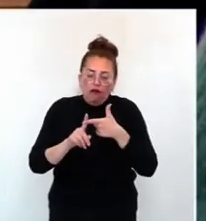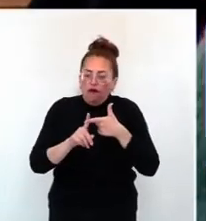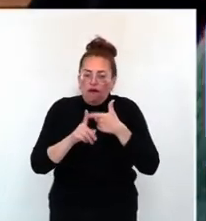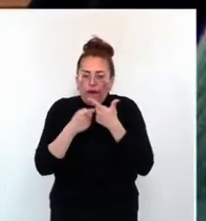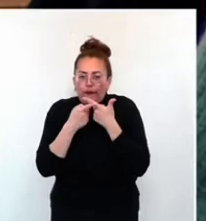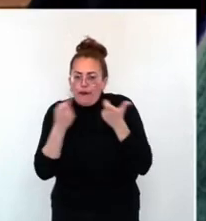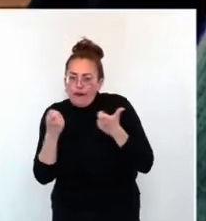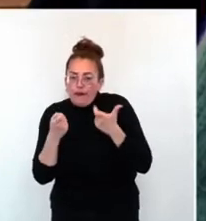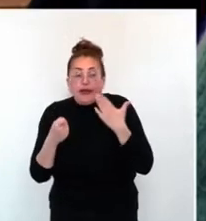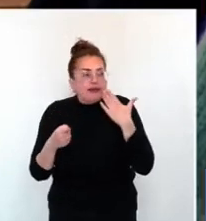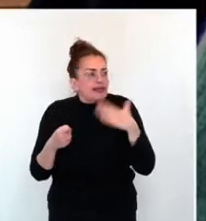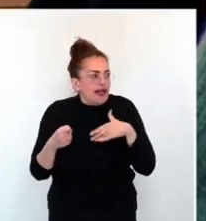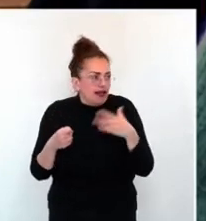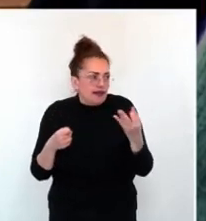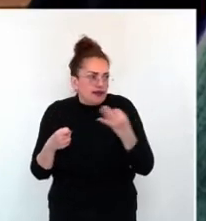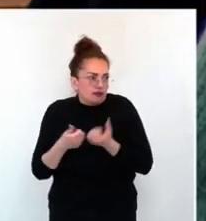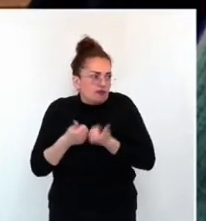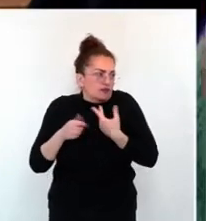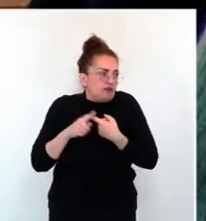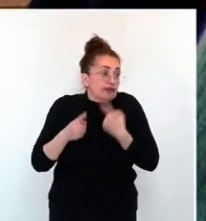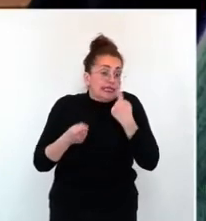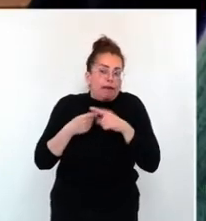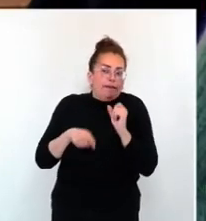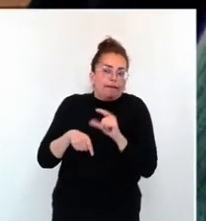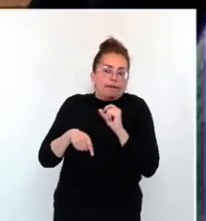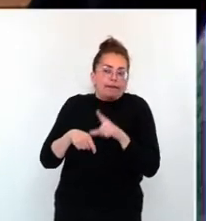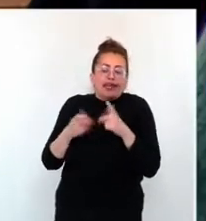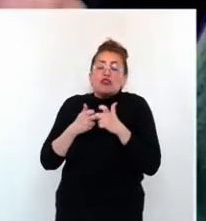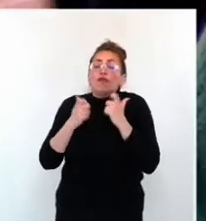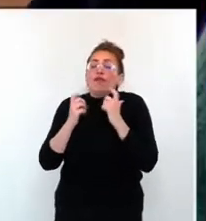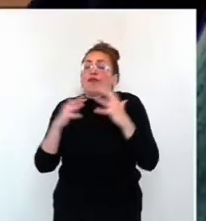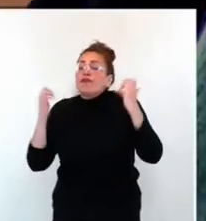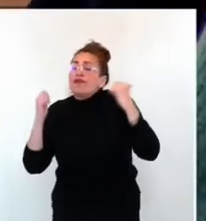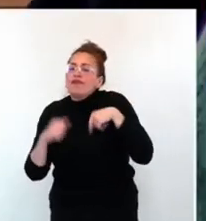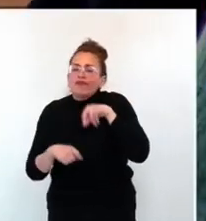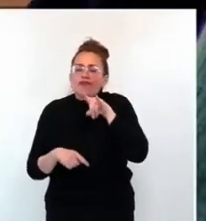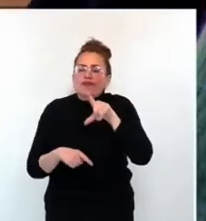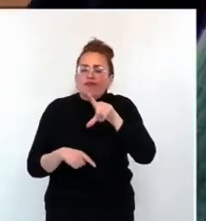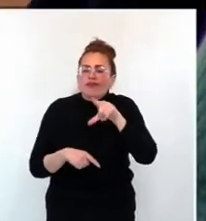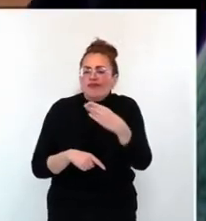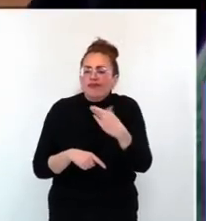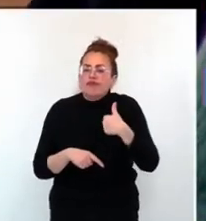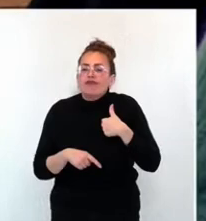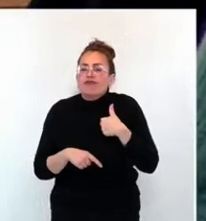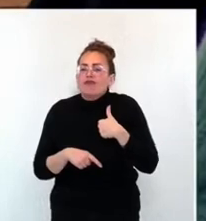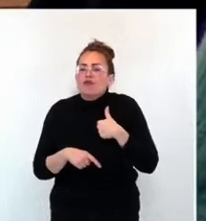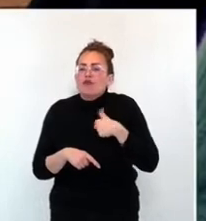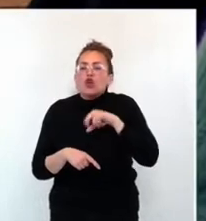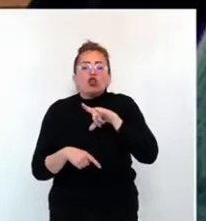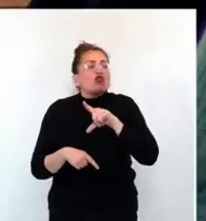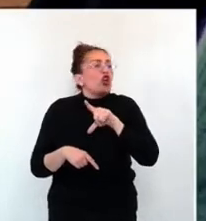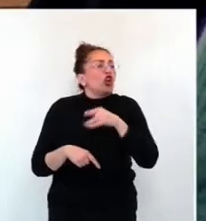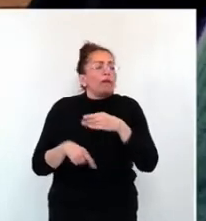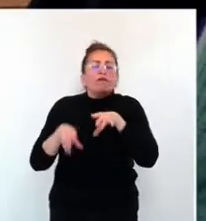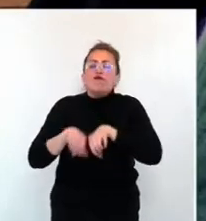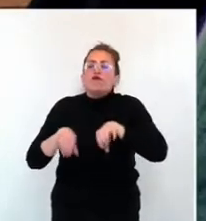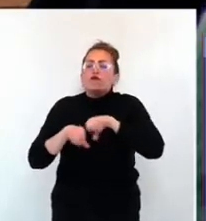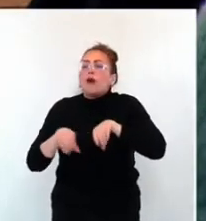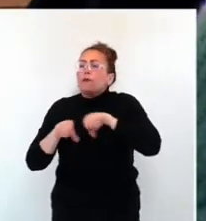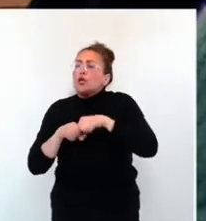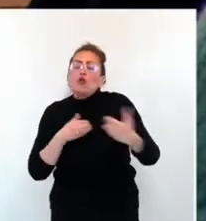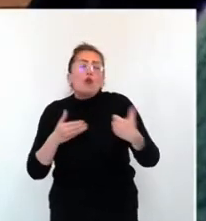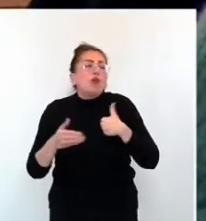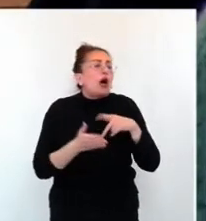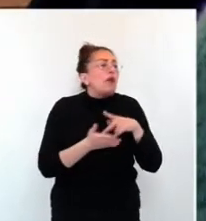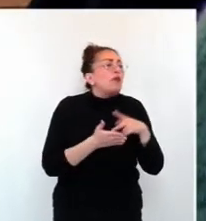des promoteurs, vous l'avez dit à plusieurs reprises, notamment au congrès HLM, monsieur le maire. On sait que la qualité de construction des bailleurs HLM est meilleure que la promotion privée. Ça fait